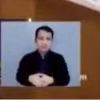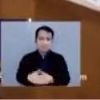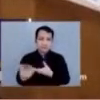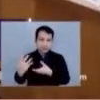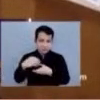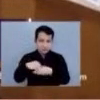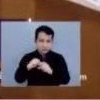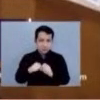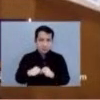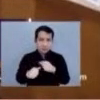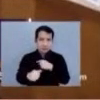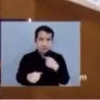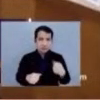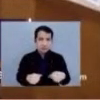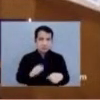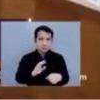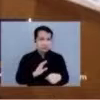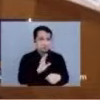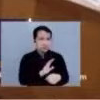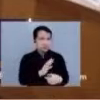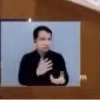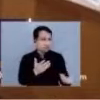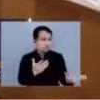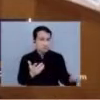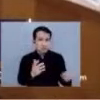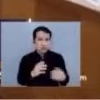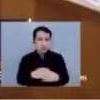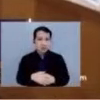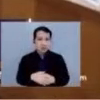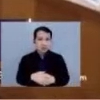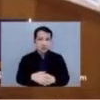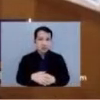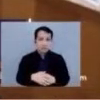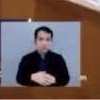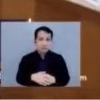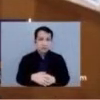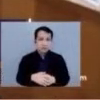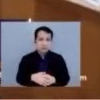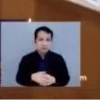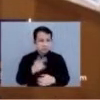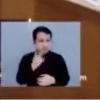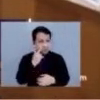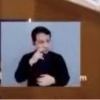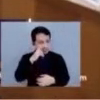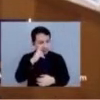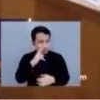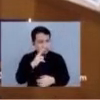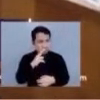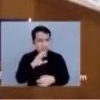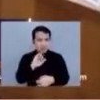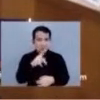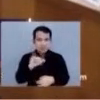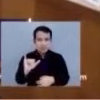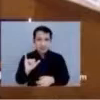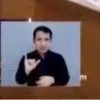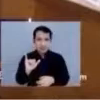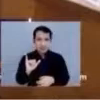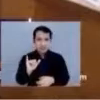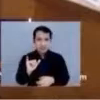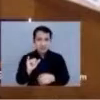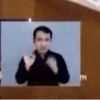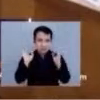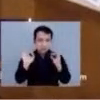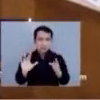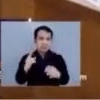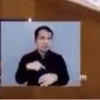nitong mga China man na nag-iispiya lang sa atin, it will render the Coast Guard,